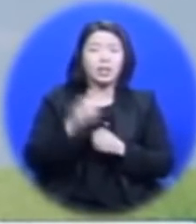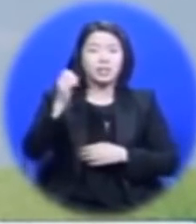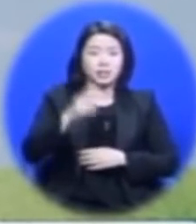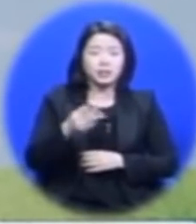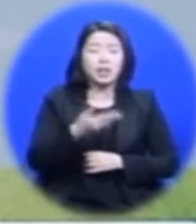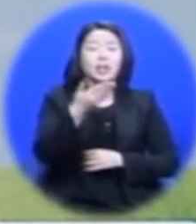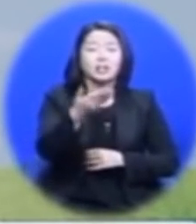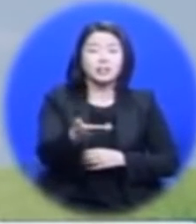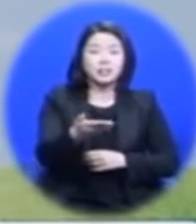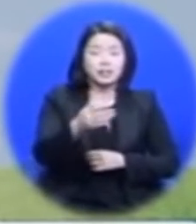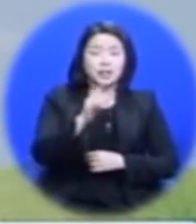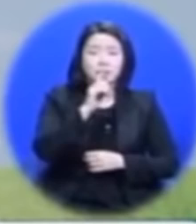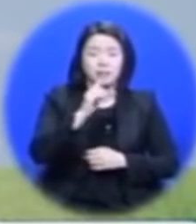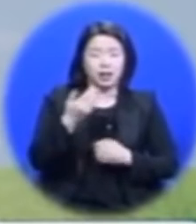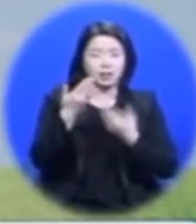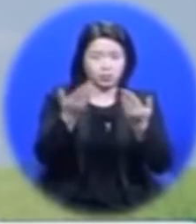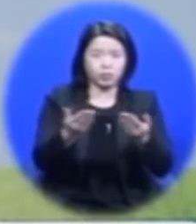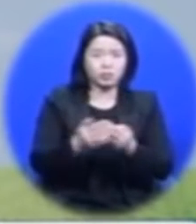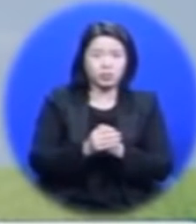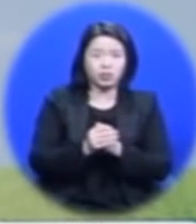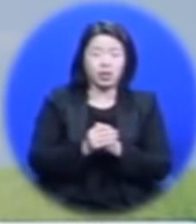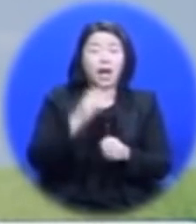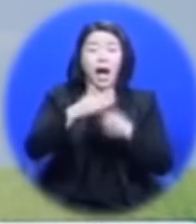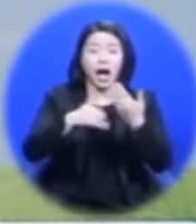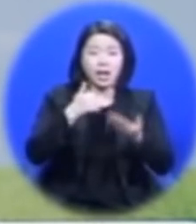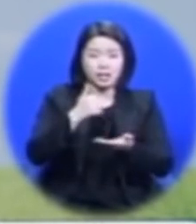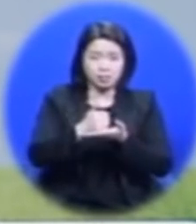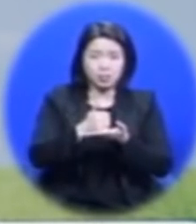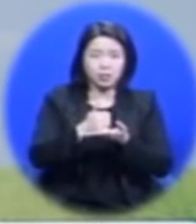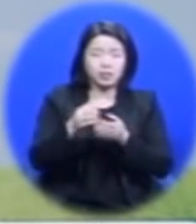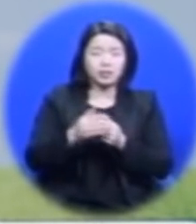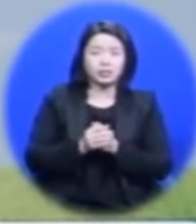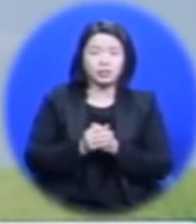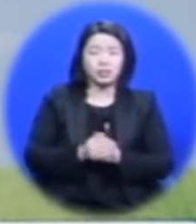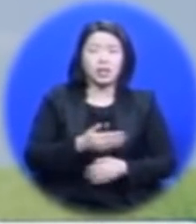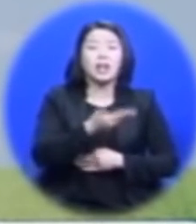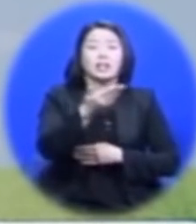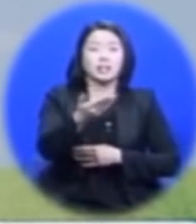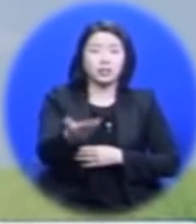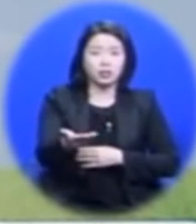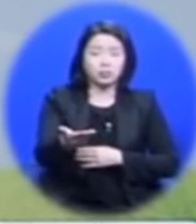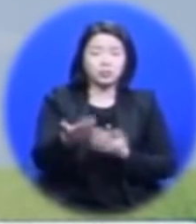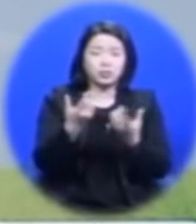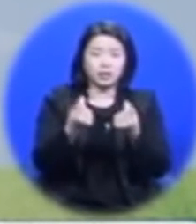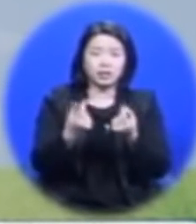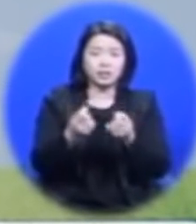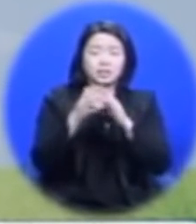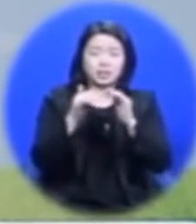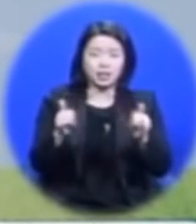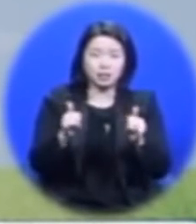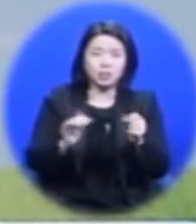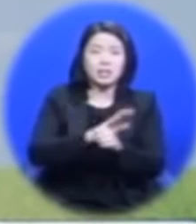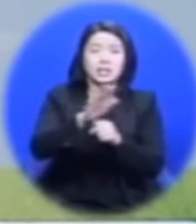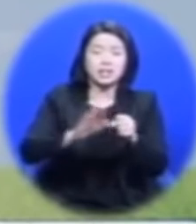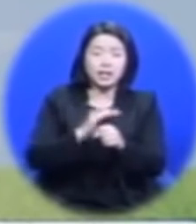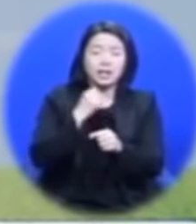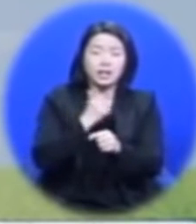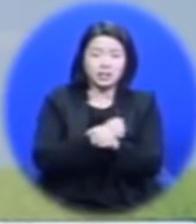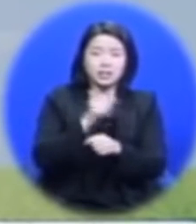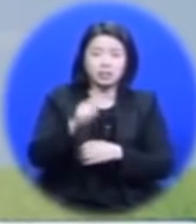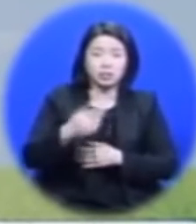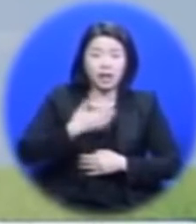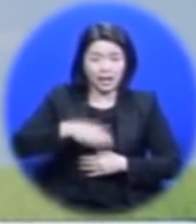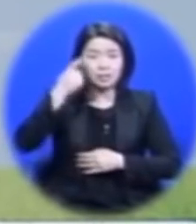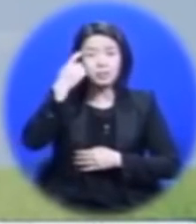그리고는 그들에게 이야기를 했다고 그래요. 하나님이 당신 같은 사람들을 사랑하시는 것을